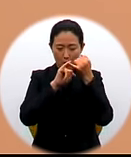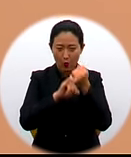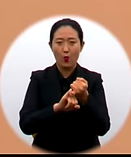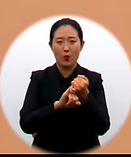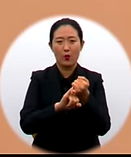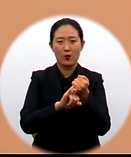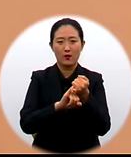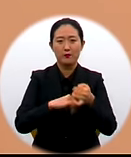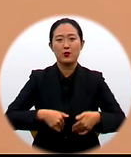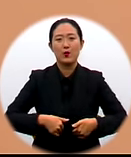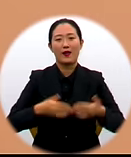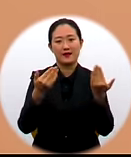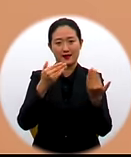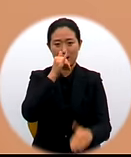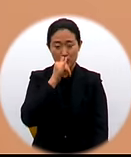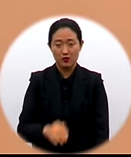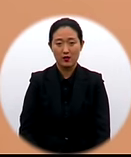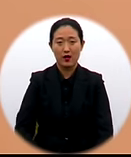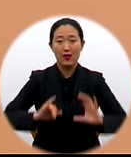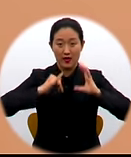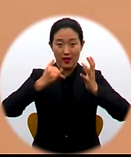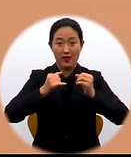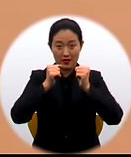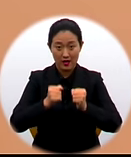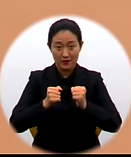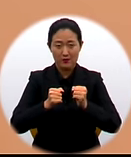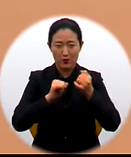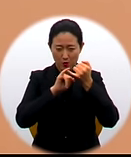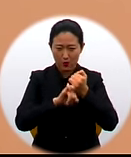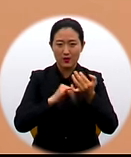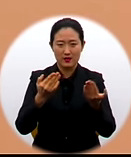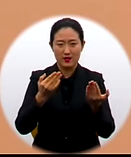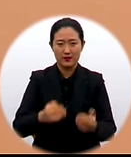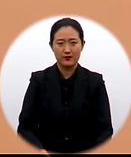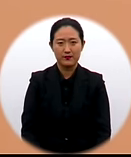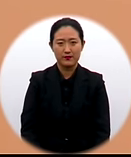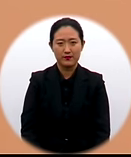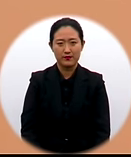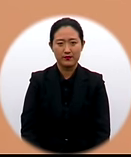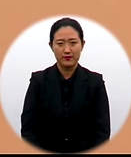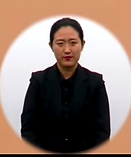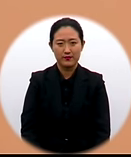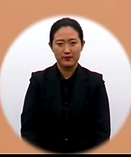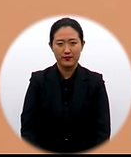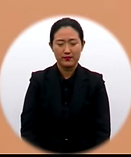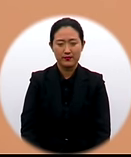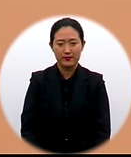한 반드시 존재하게 되는 기업 직무가 있고요. 세상이 존재하는 한 반드시 있을 수밖에 없는 직무가